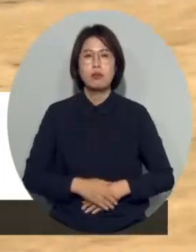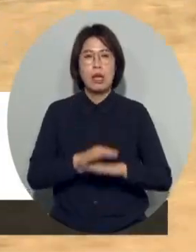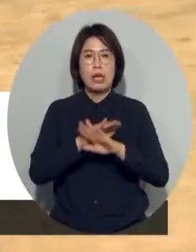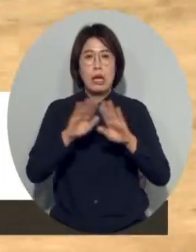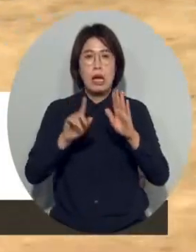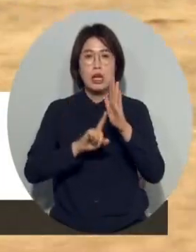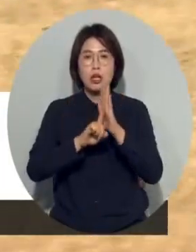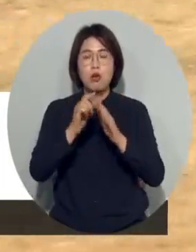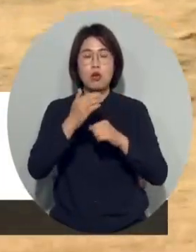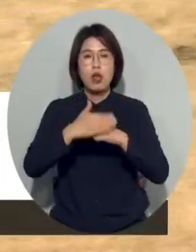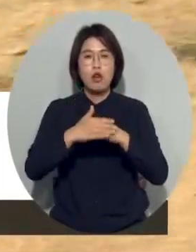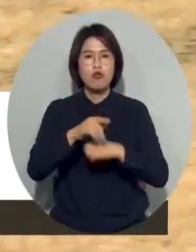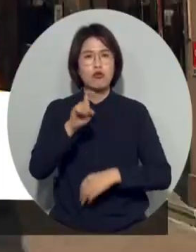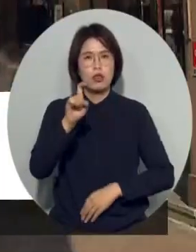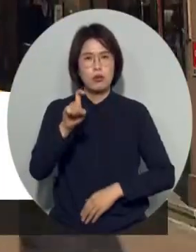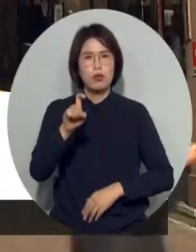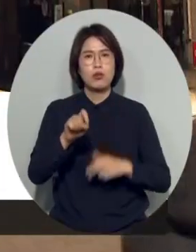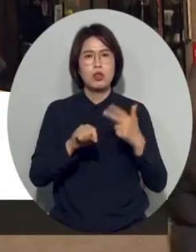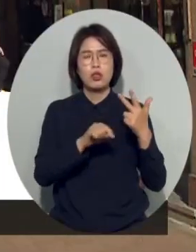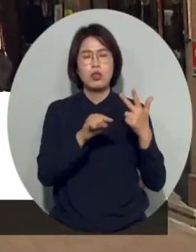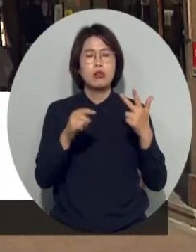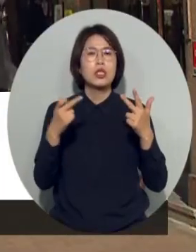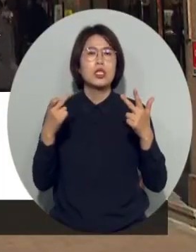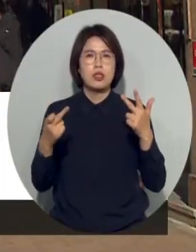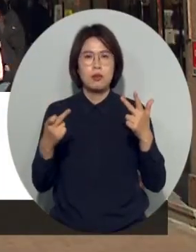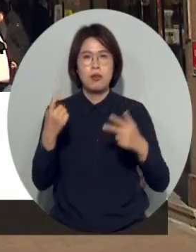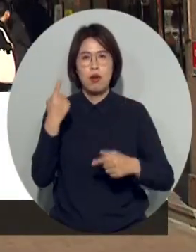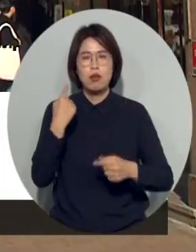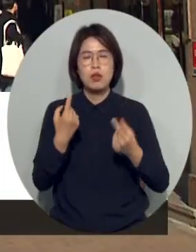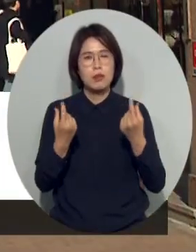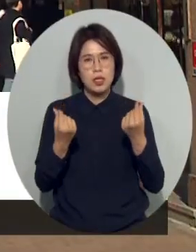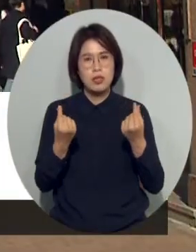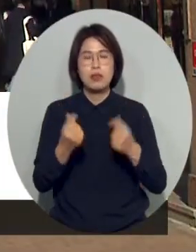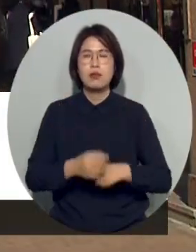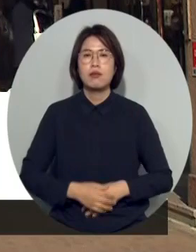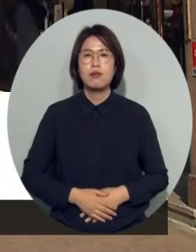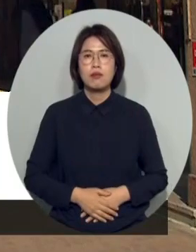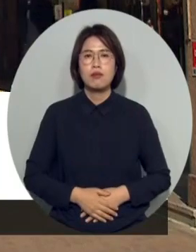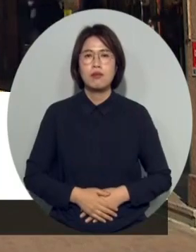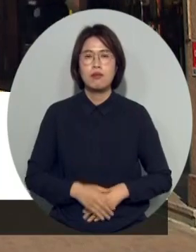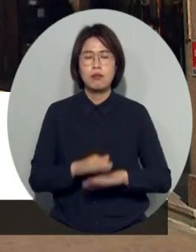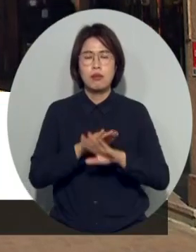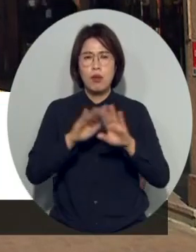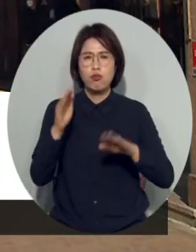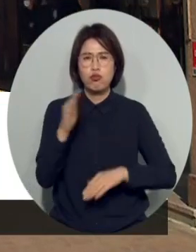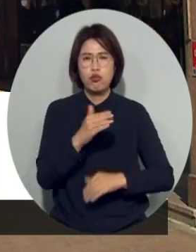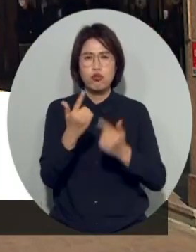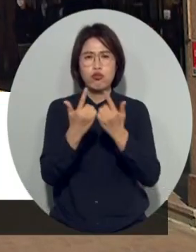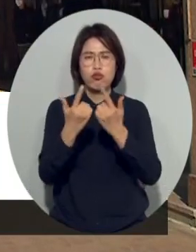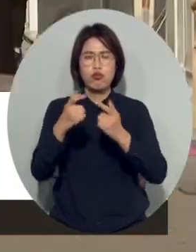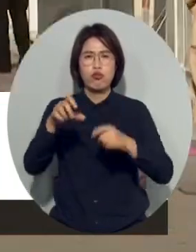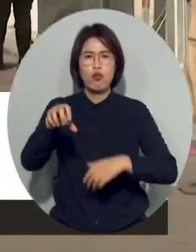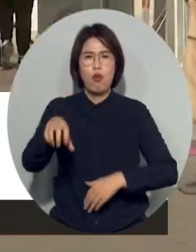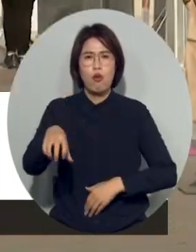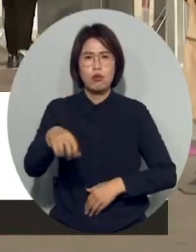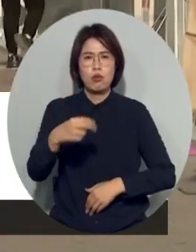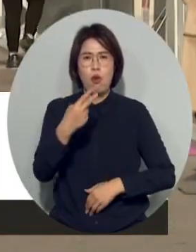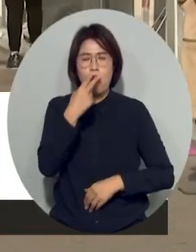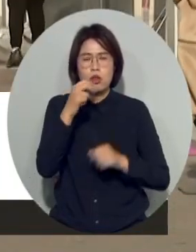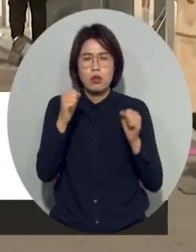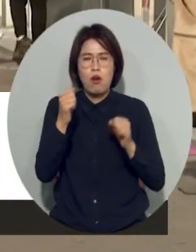최고기온은 대구 10도 등 7도 해서 12 도로 어제와 비슷하겠습니다 낮부터 북쪽에서 찬공기가 내려오면서